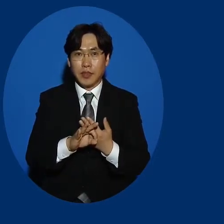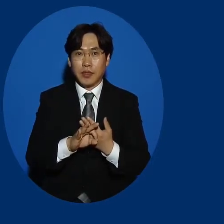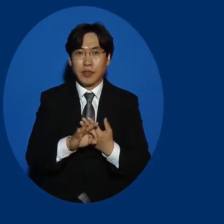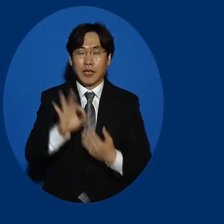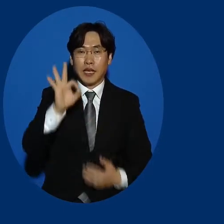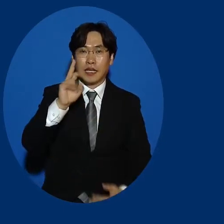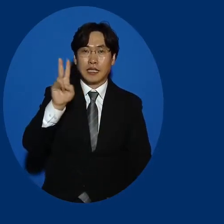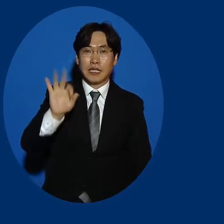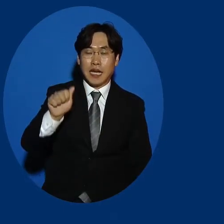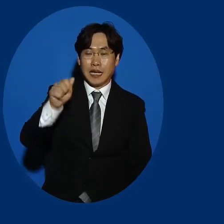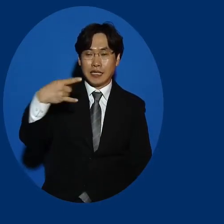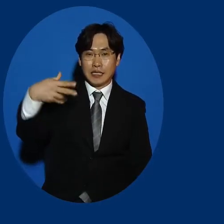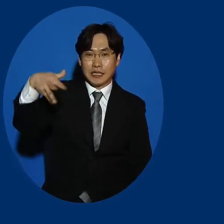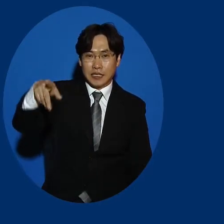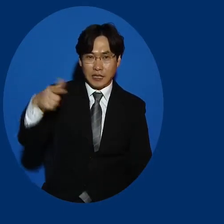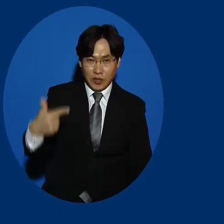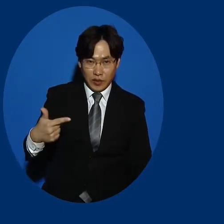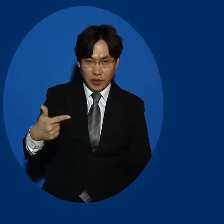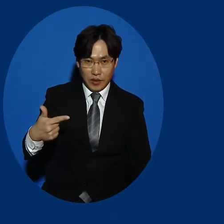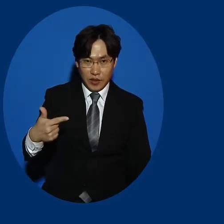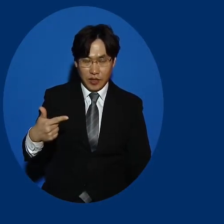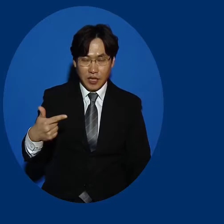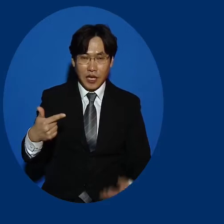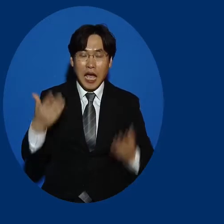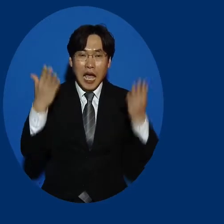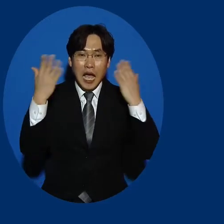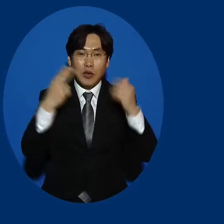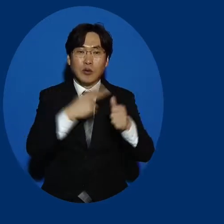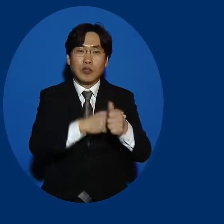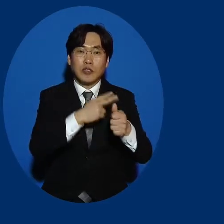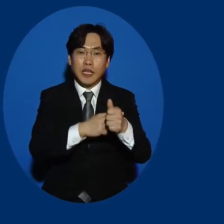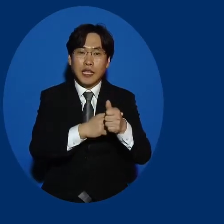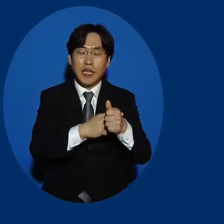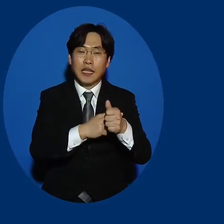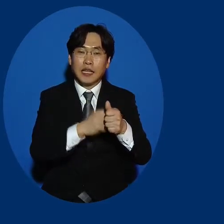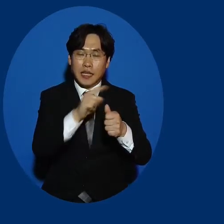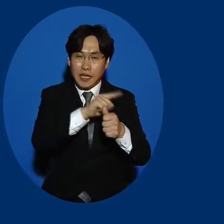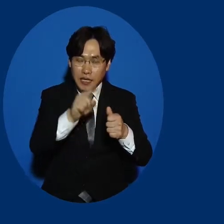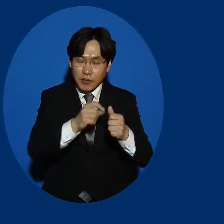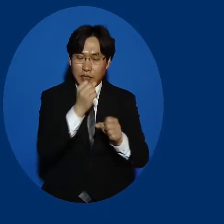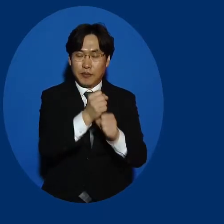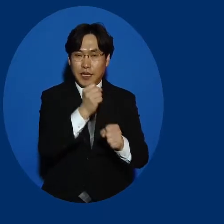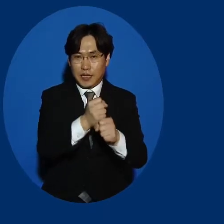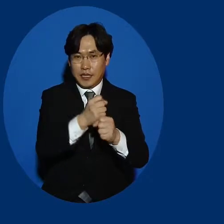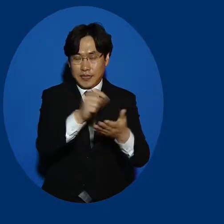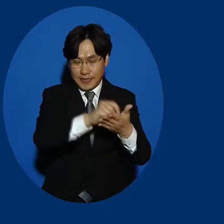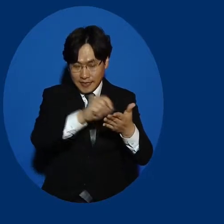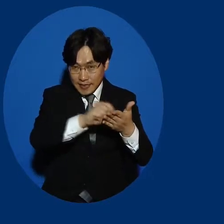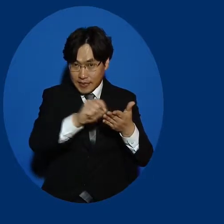양희청 제천 간디중학교 교사님께서 작사한 가사가